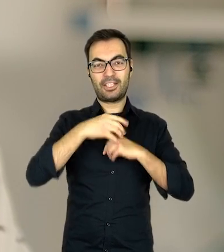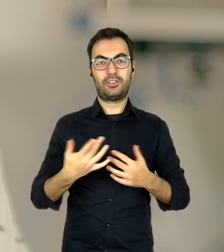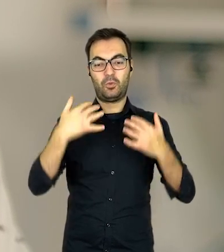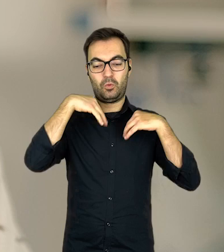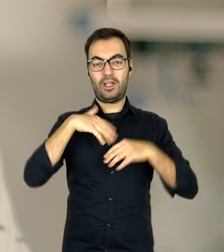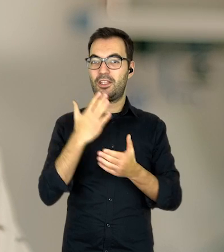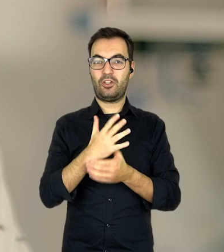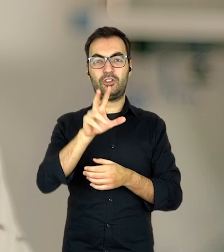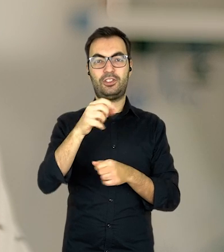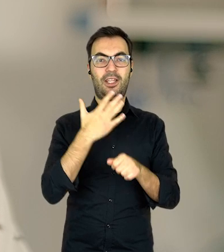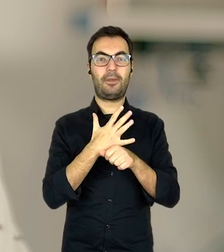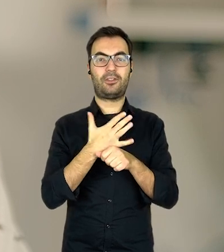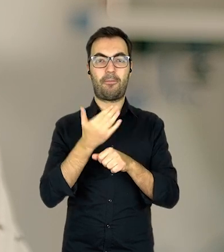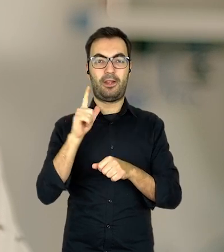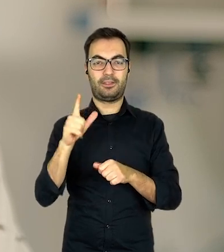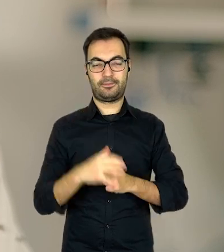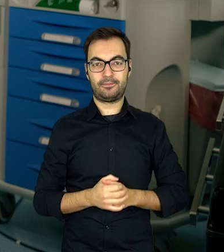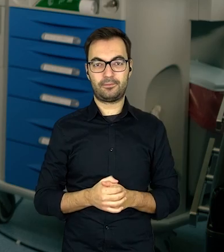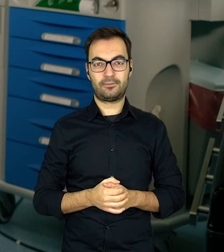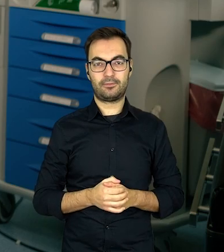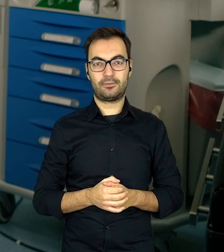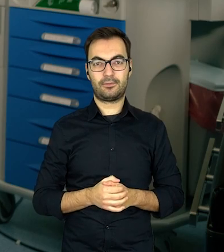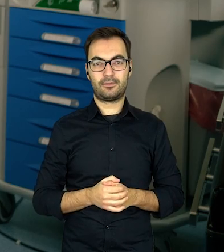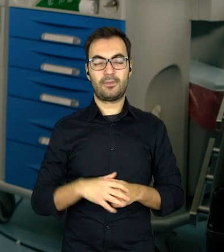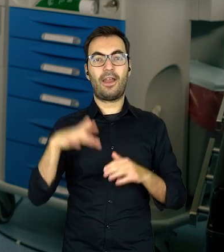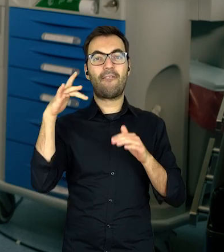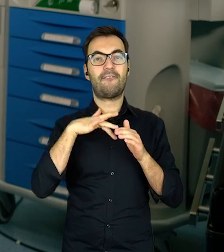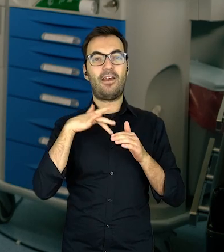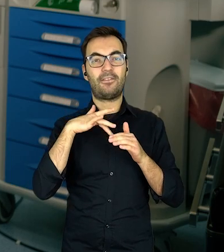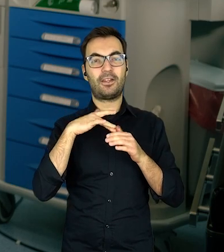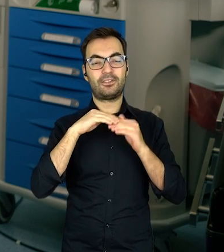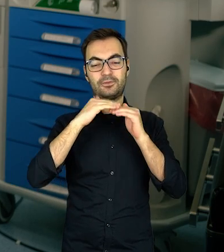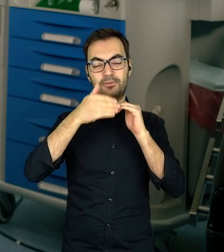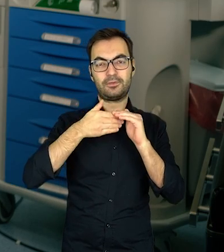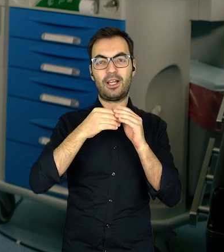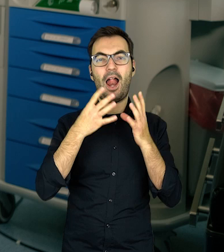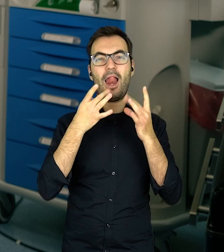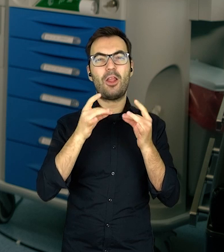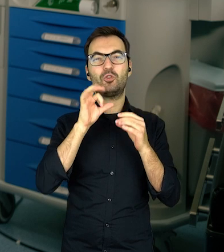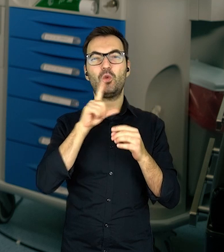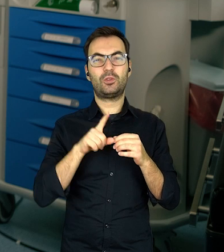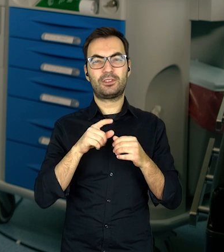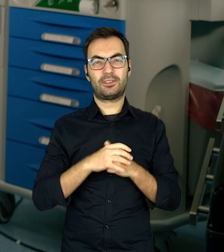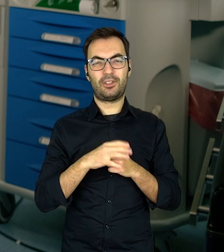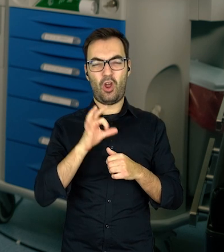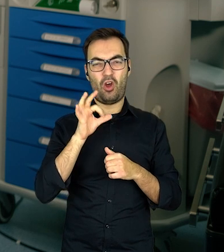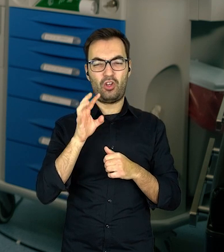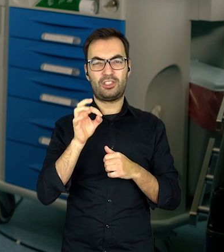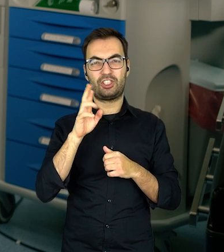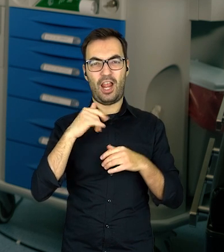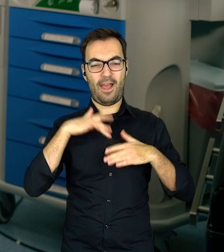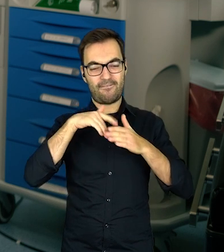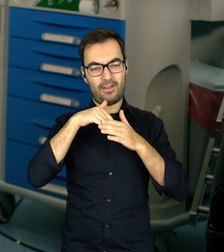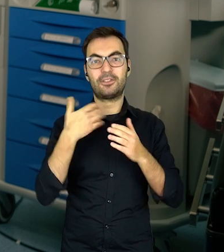pęcherzyków płucnych trafia tylko 350 ml. Wewnętrzną powierzchnię oskrzeli pokrywa warstwa lepkiego śluzu.